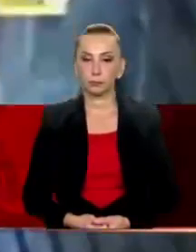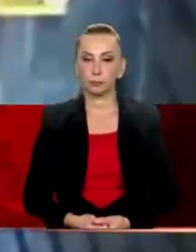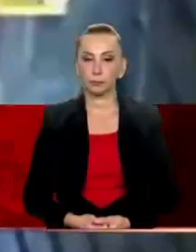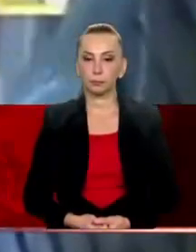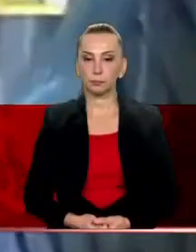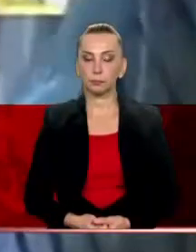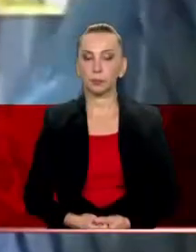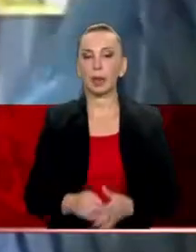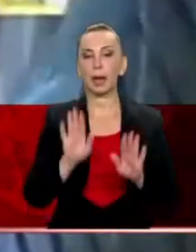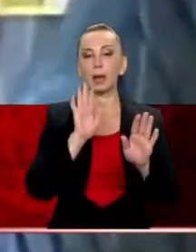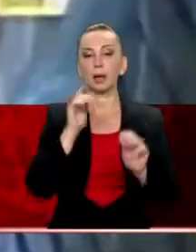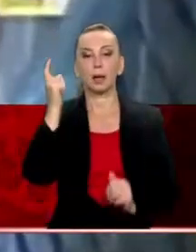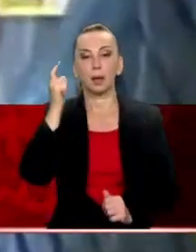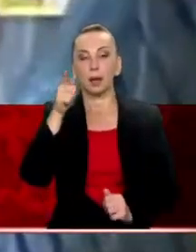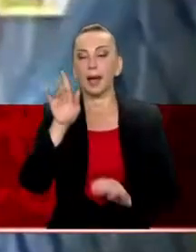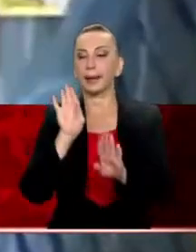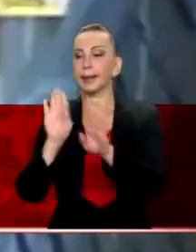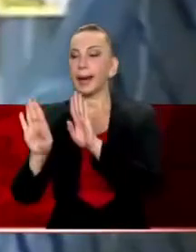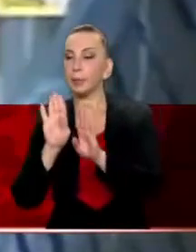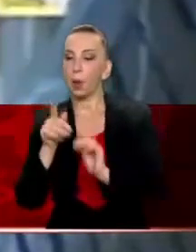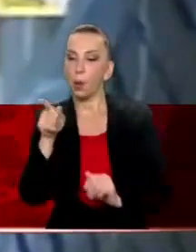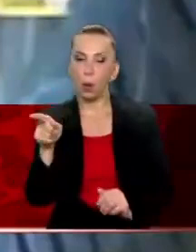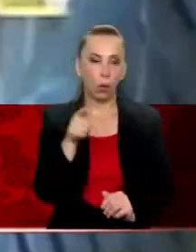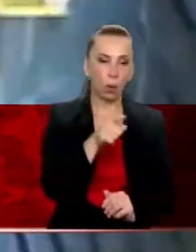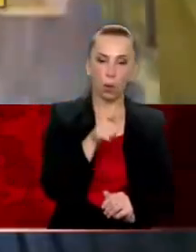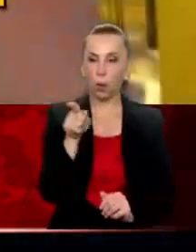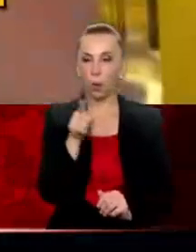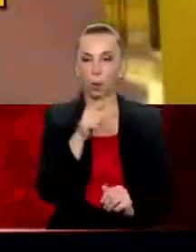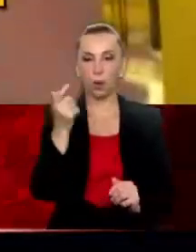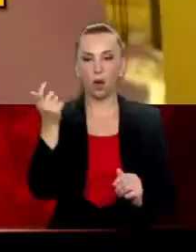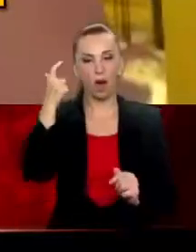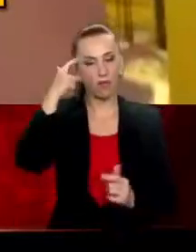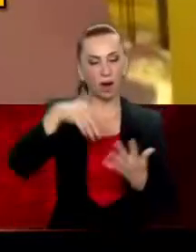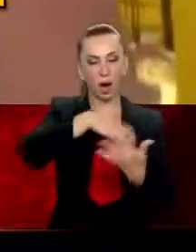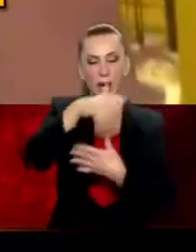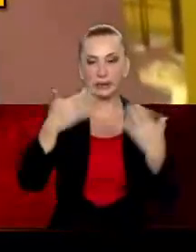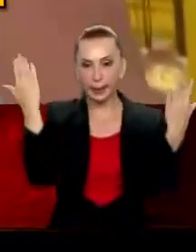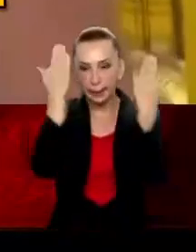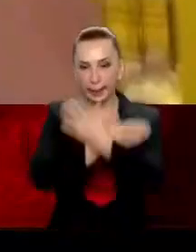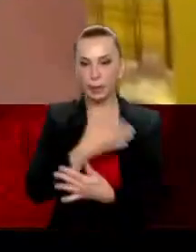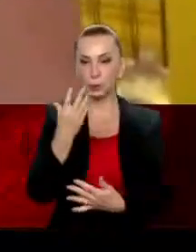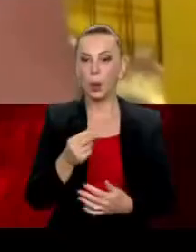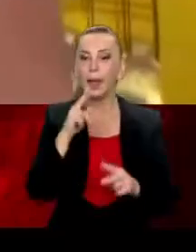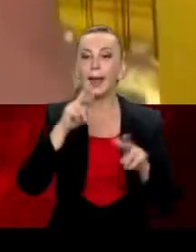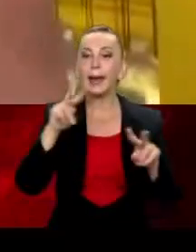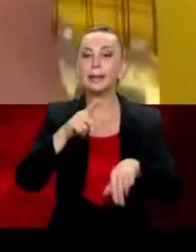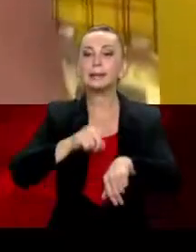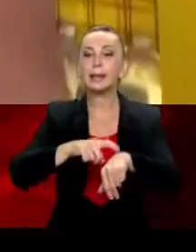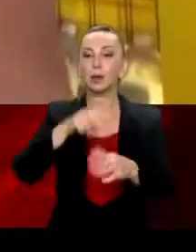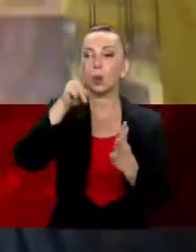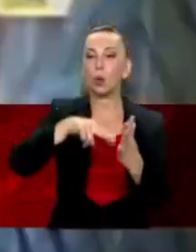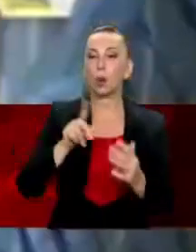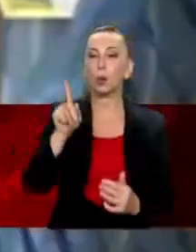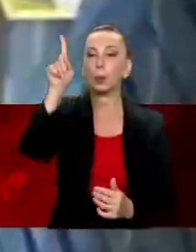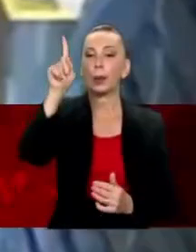Efendim kapıları karıştırıp yanlış yere girdi elektrik sayacı okumak için yukarı girmiş girilmeyecek bir yere depoyu